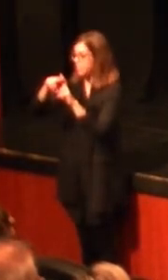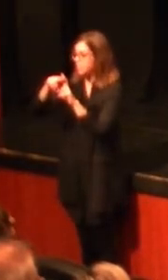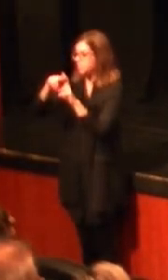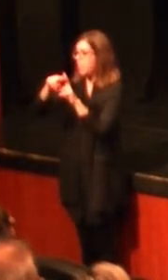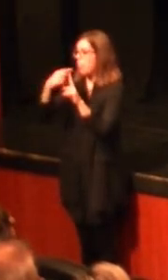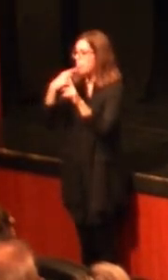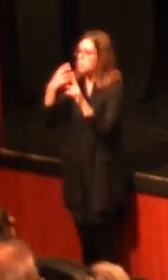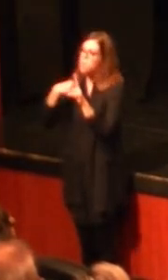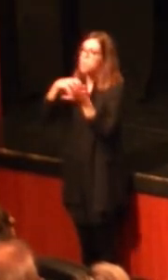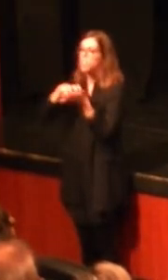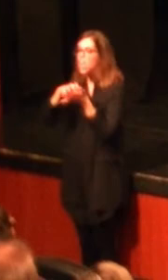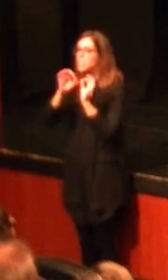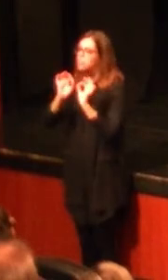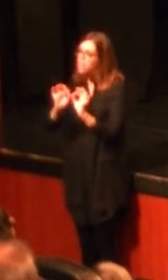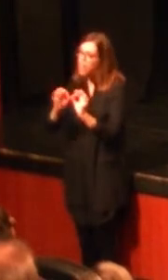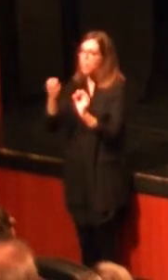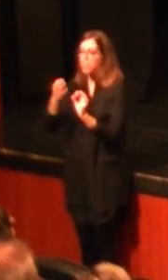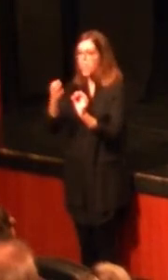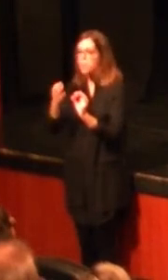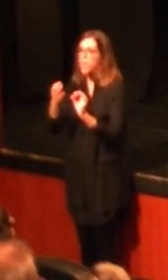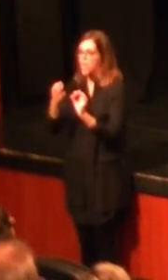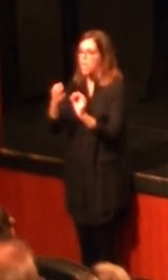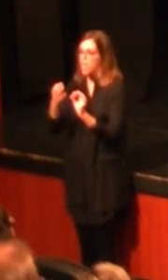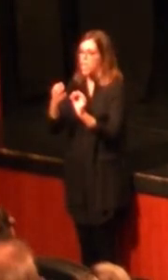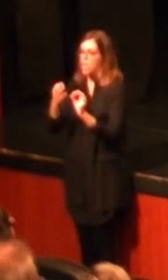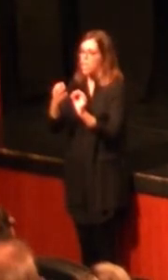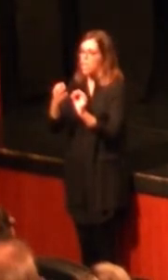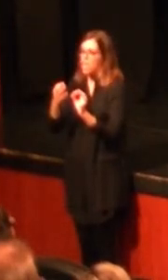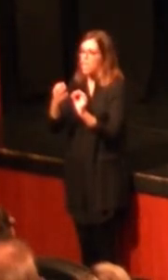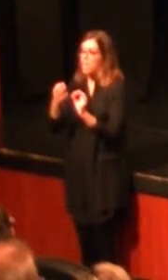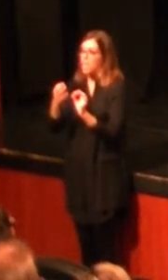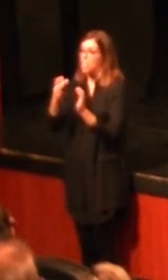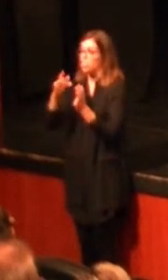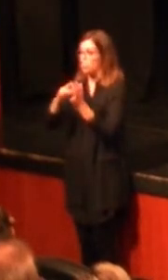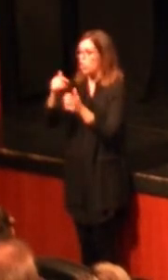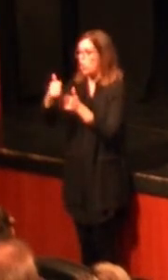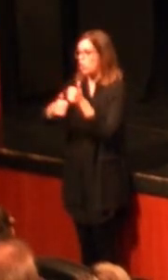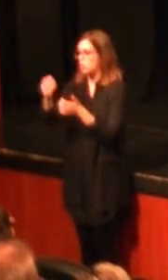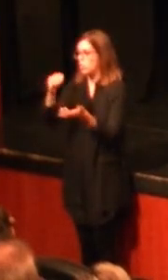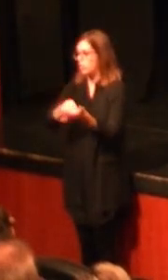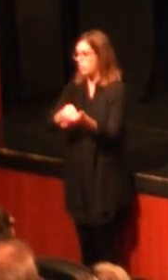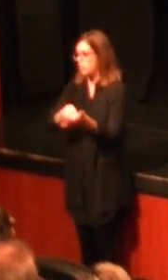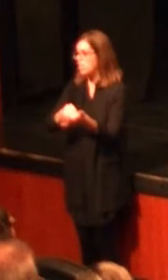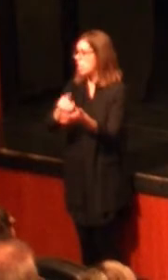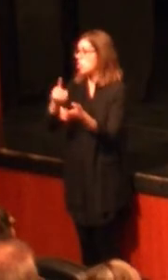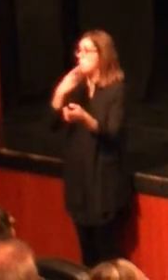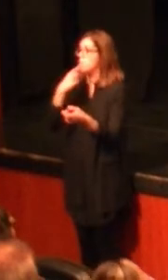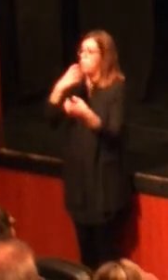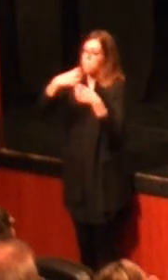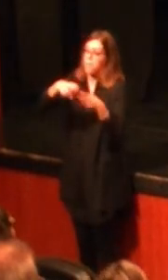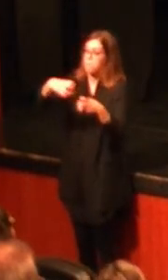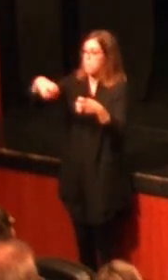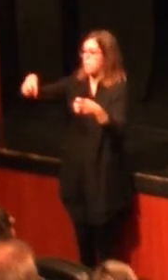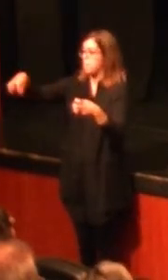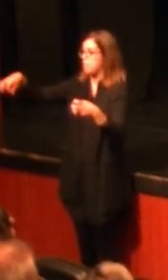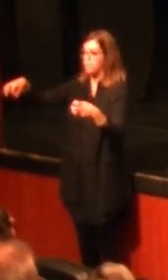del sector que els serveis socials també aniran a concurs. En aquell moment, almenys, és la perspectiva que es veu.